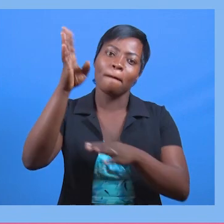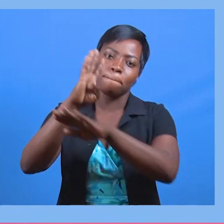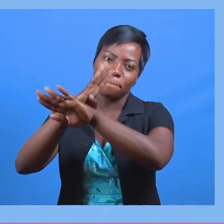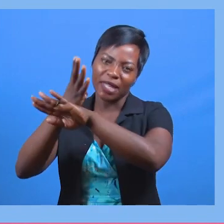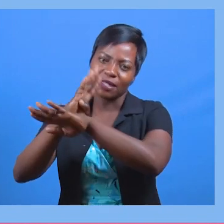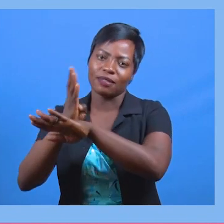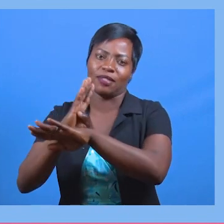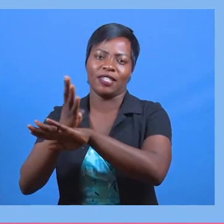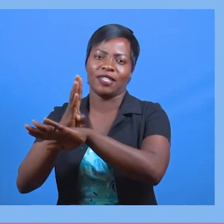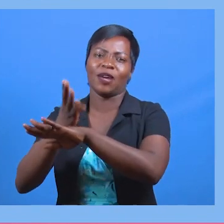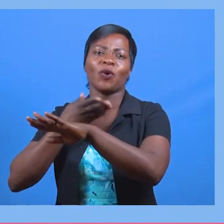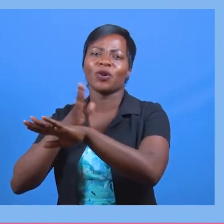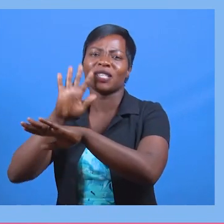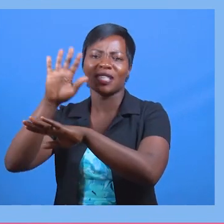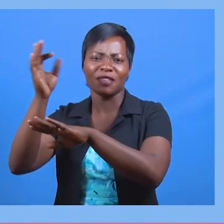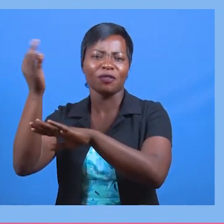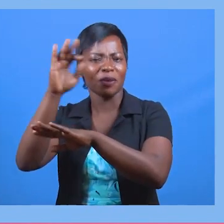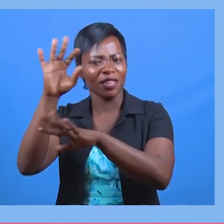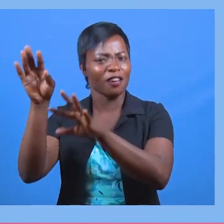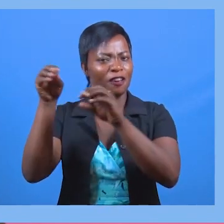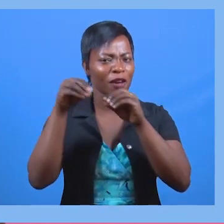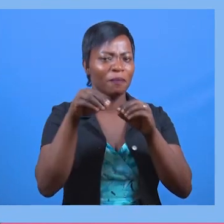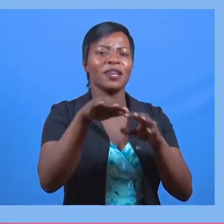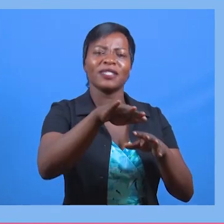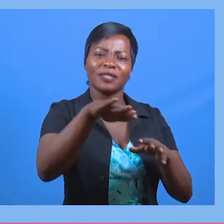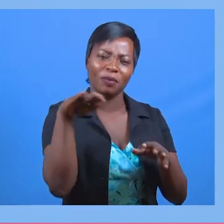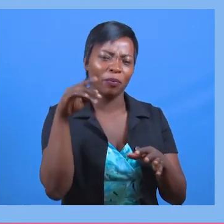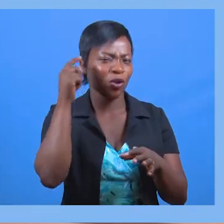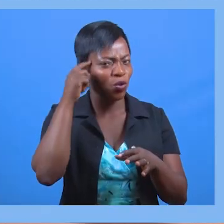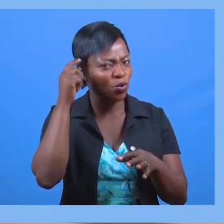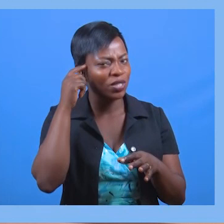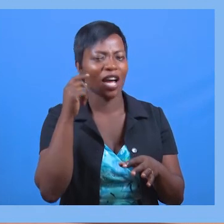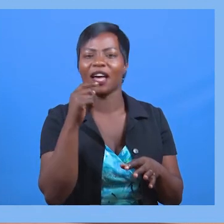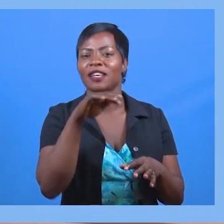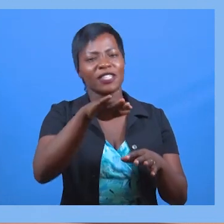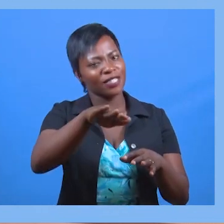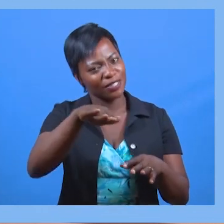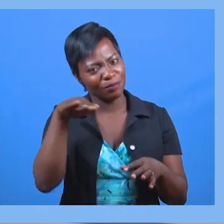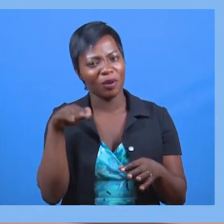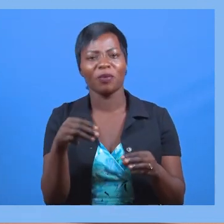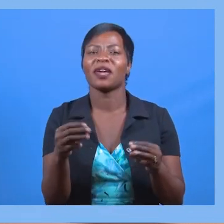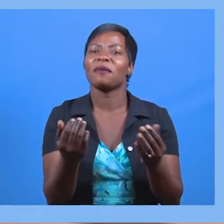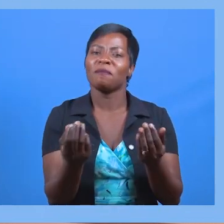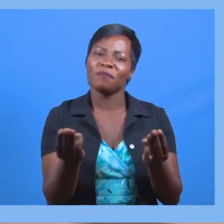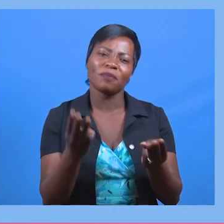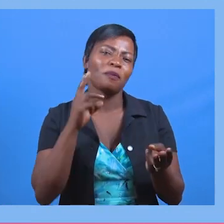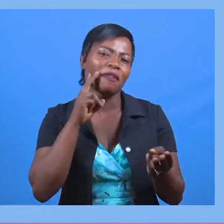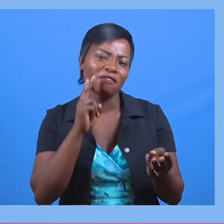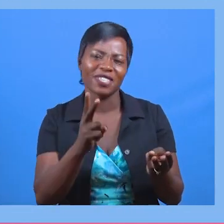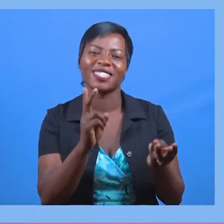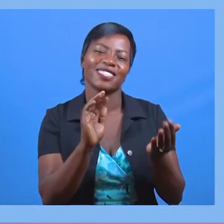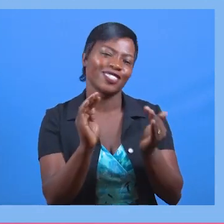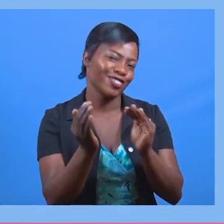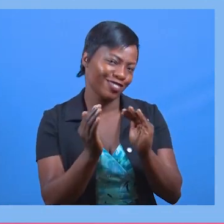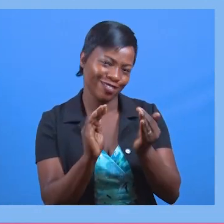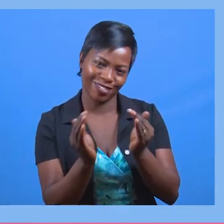vachiziva kuti kuZimbabwe kunobatwa vanhu zvakanaka. Saka ine ukoshi nekuramba